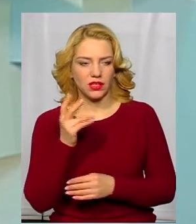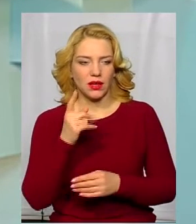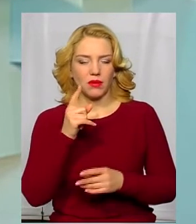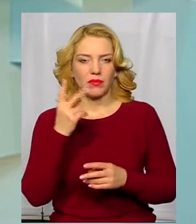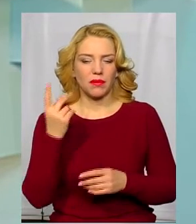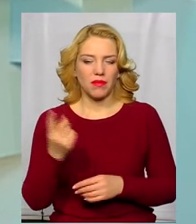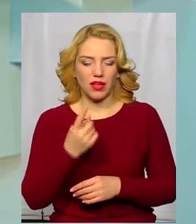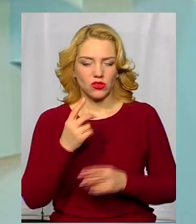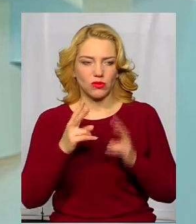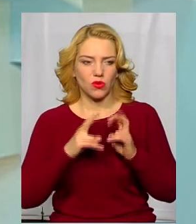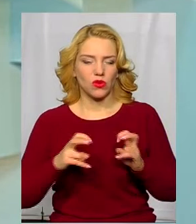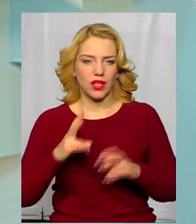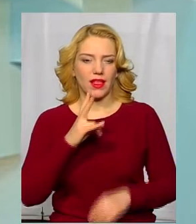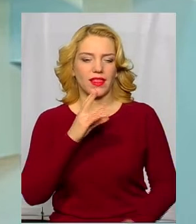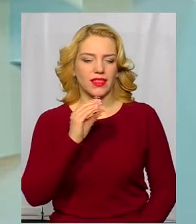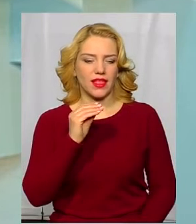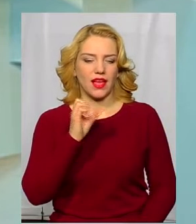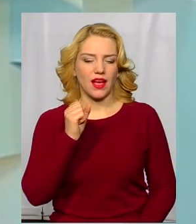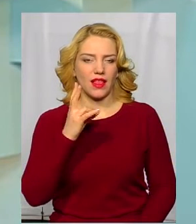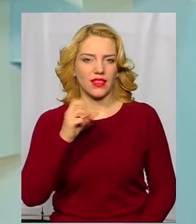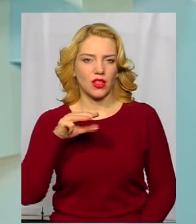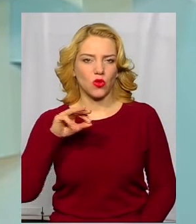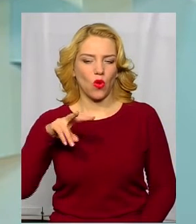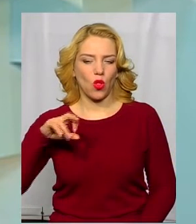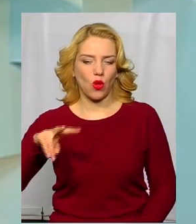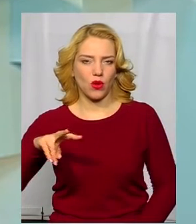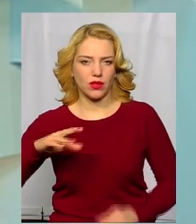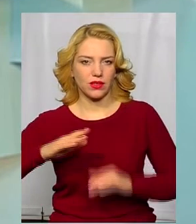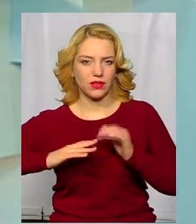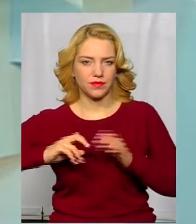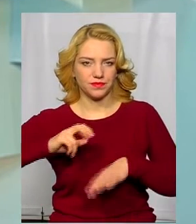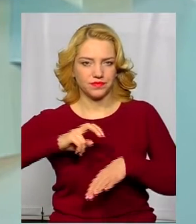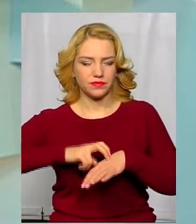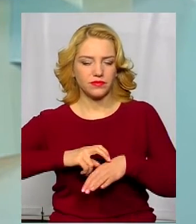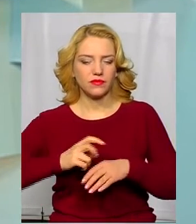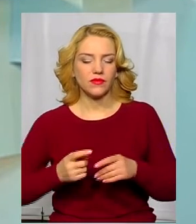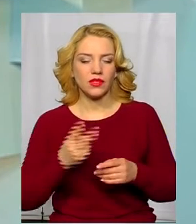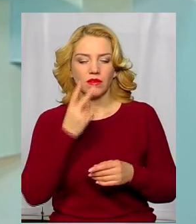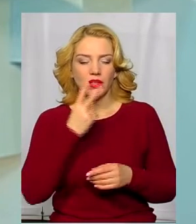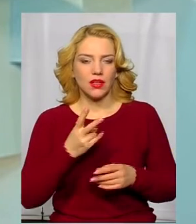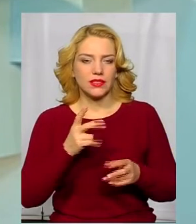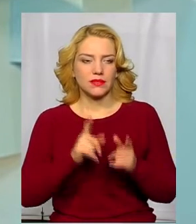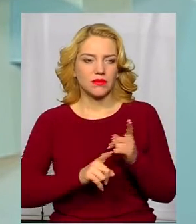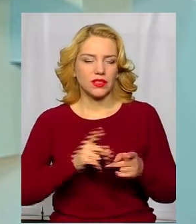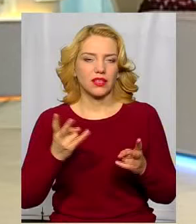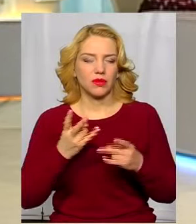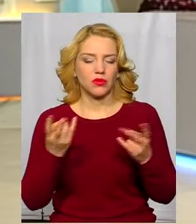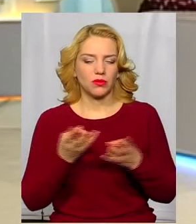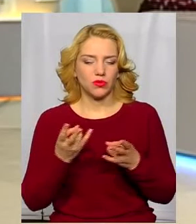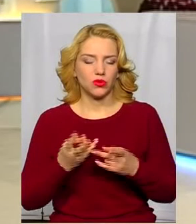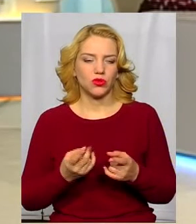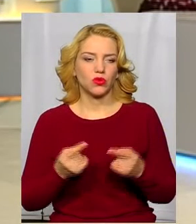першому навіть огляді неонатологом або педіатром виявляються якісь зміни, які потребують уточнення.